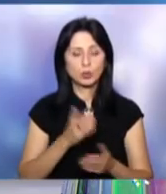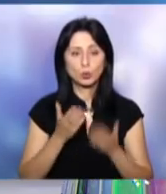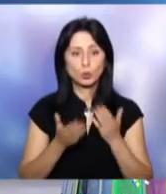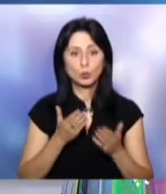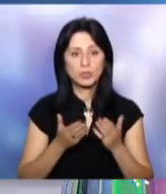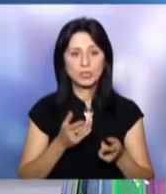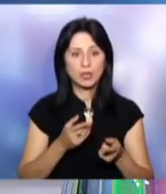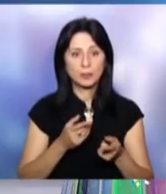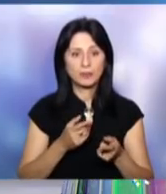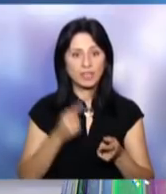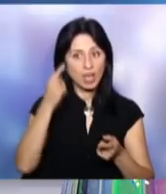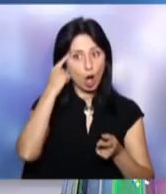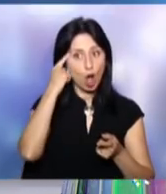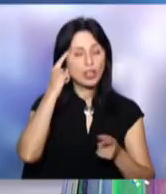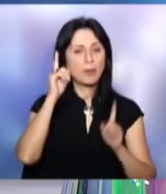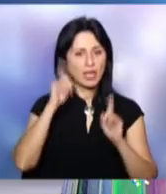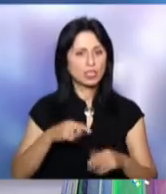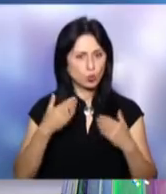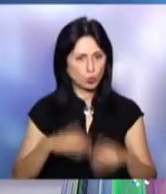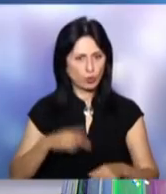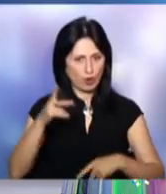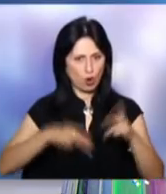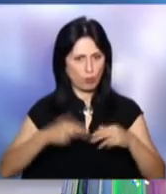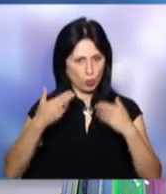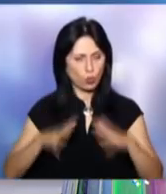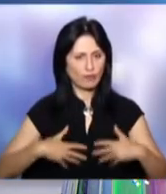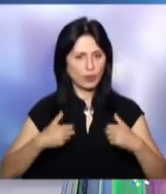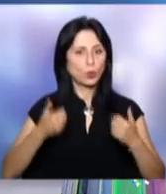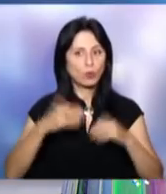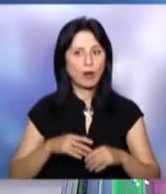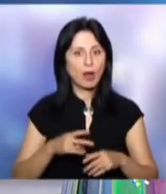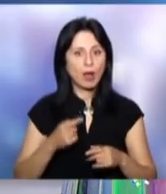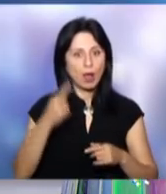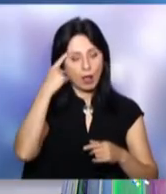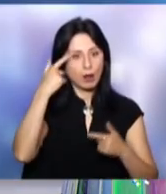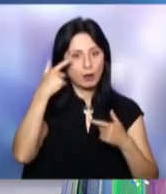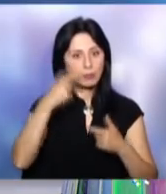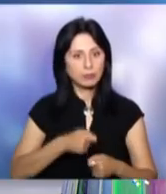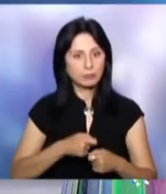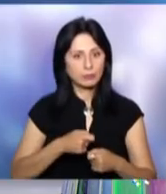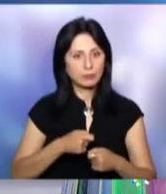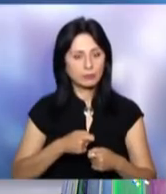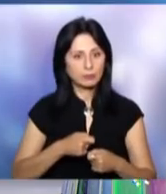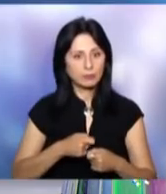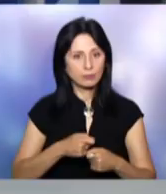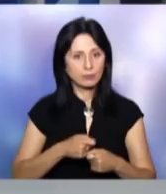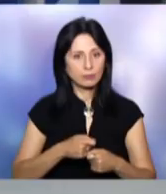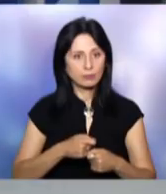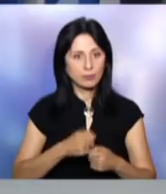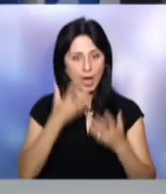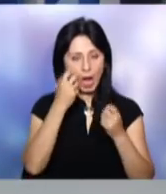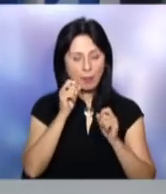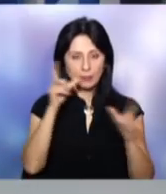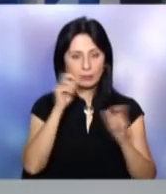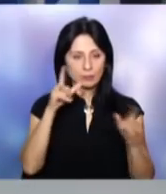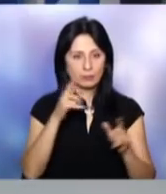თუმცა გონებით იცის, რომ უკვე განკურნებულია და დიაგნოზი დამარცხებულია. ეს არის თუ არა